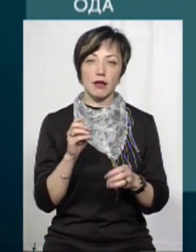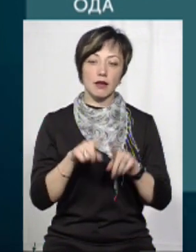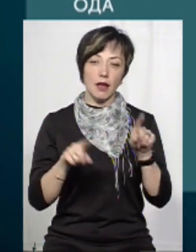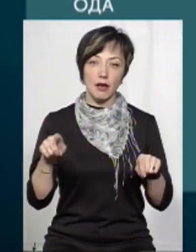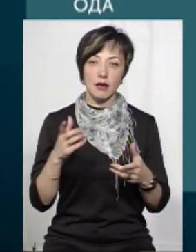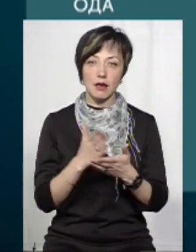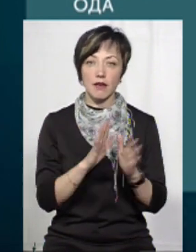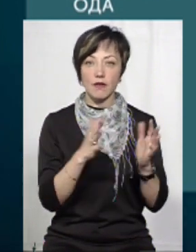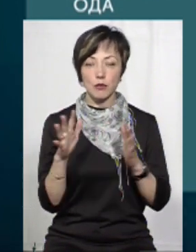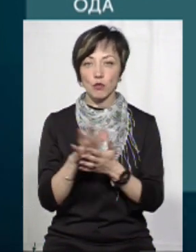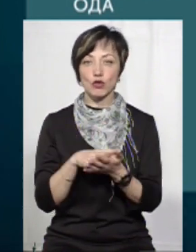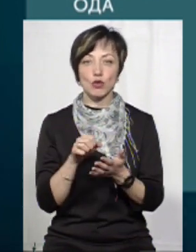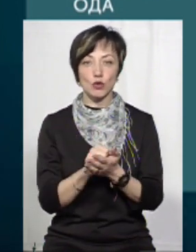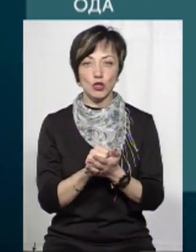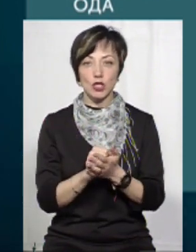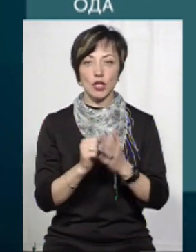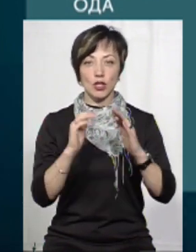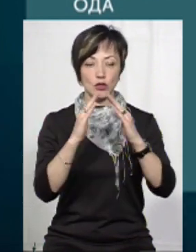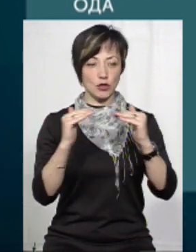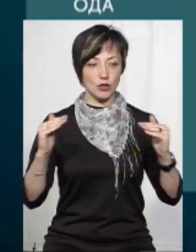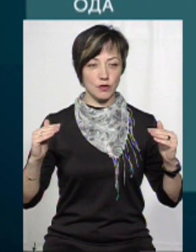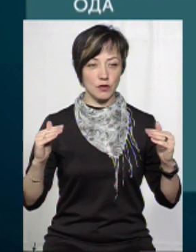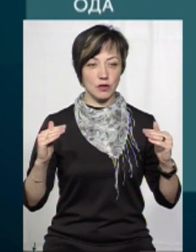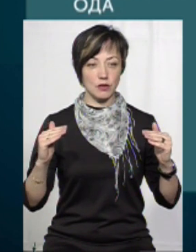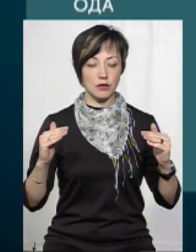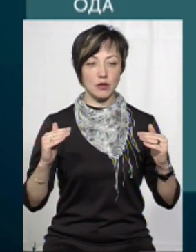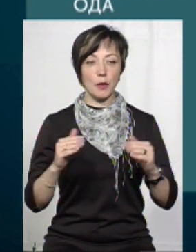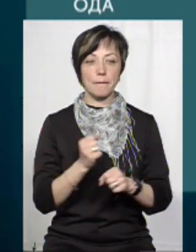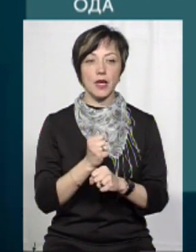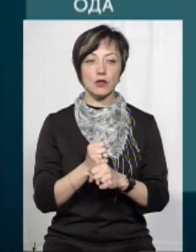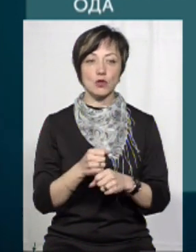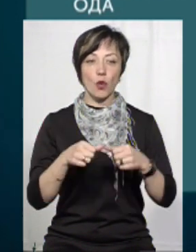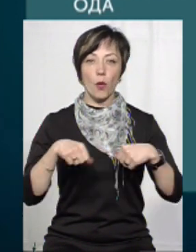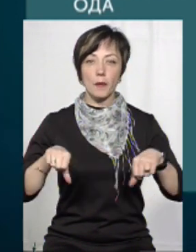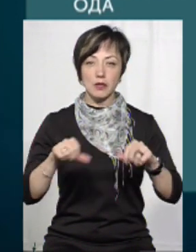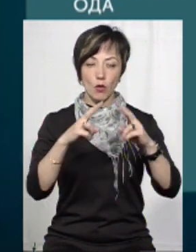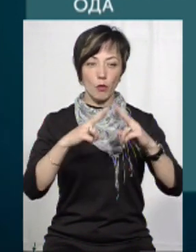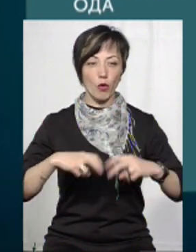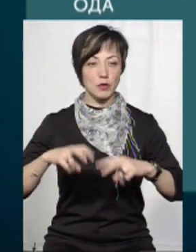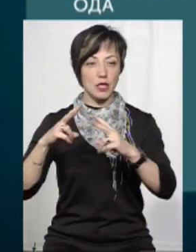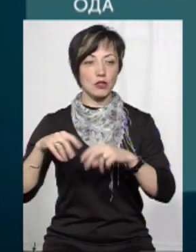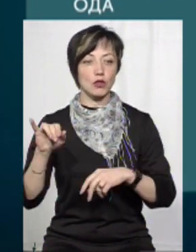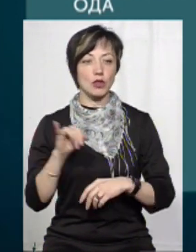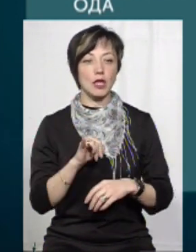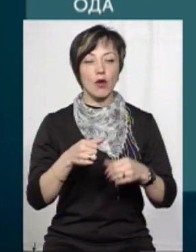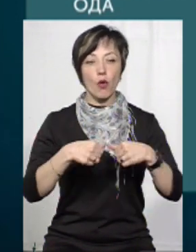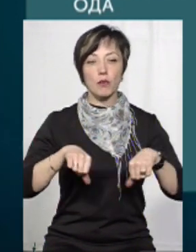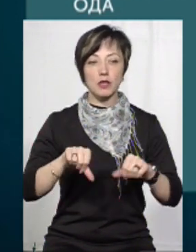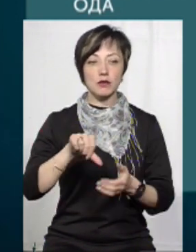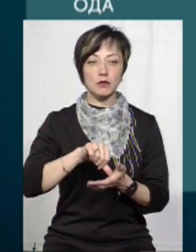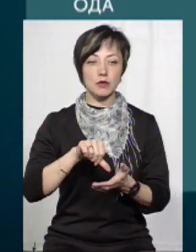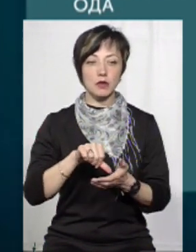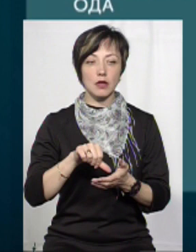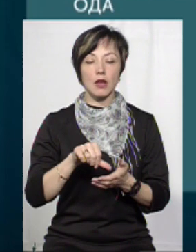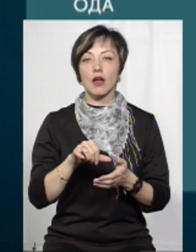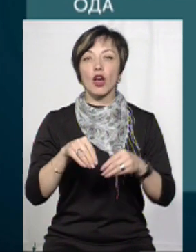є випадки, що пошкоджено шиферне покриття, працюють комісії по обстеженню, і в комісії приймають